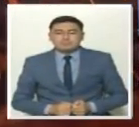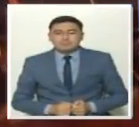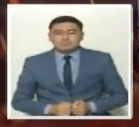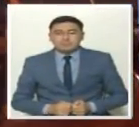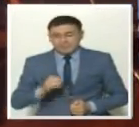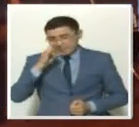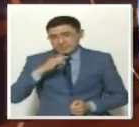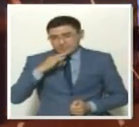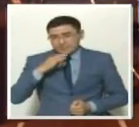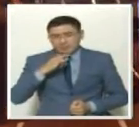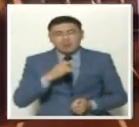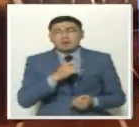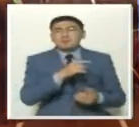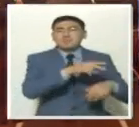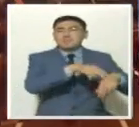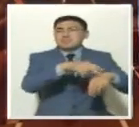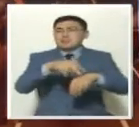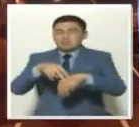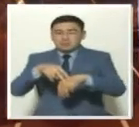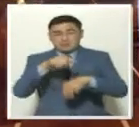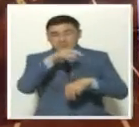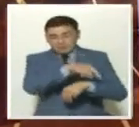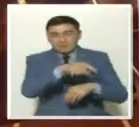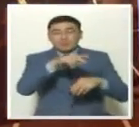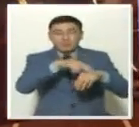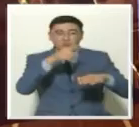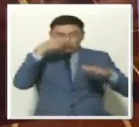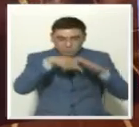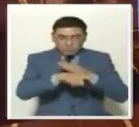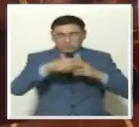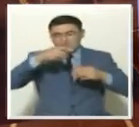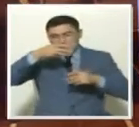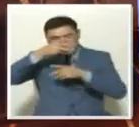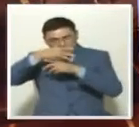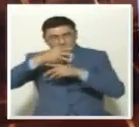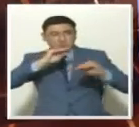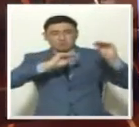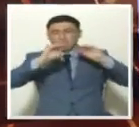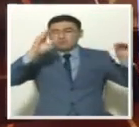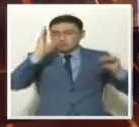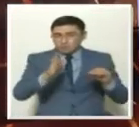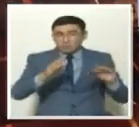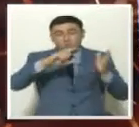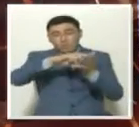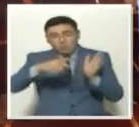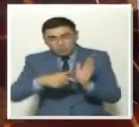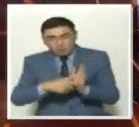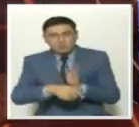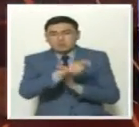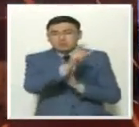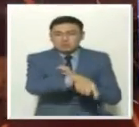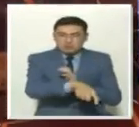В Казахстане в кабинетах полицейских установят камеры видеонаблюдения. Все происходящее в помещении, включая работу с